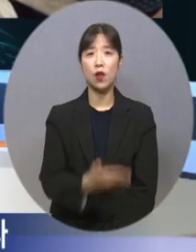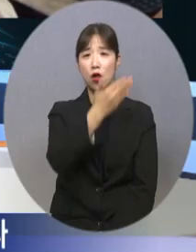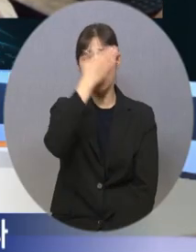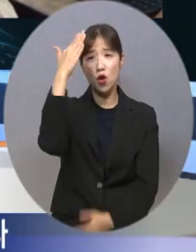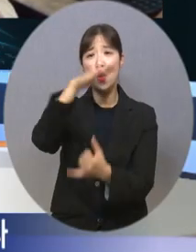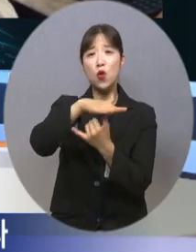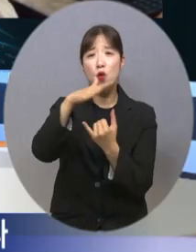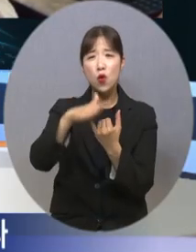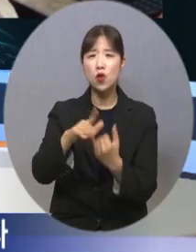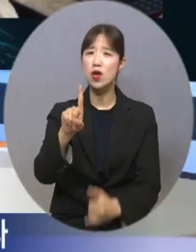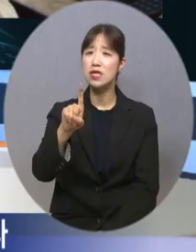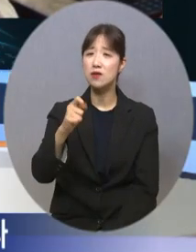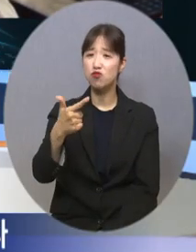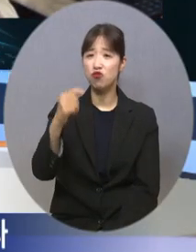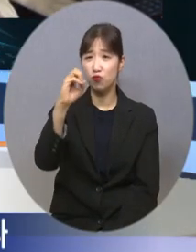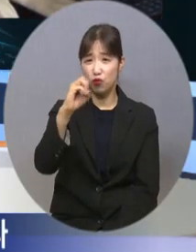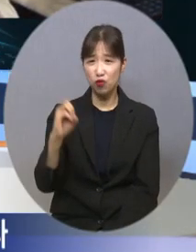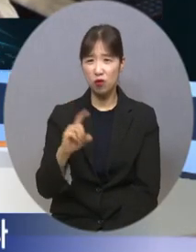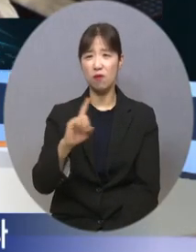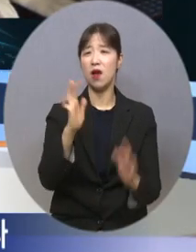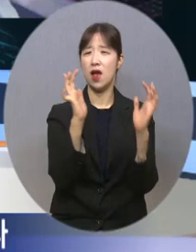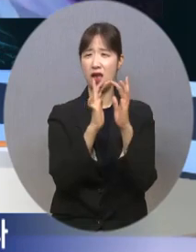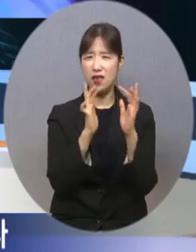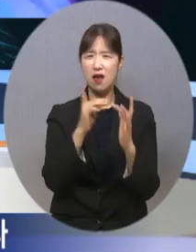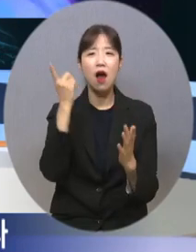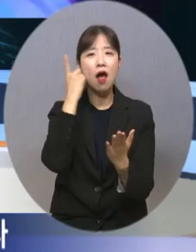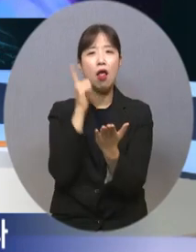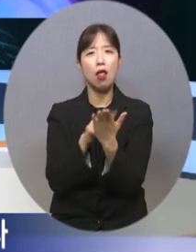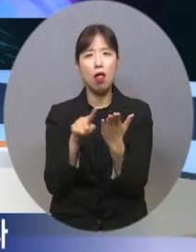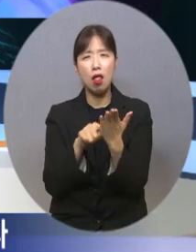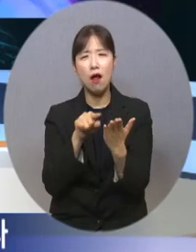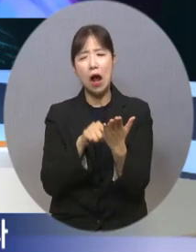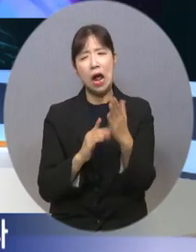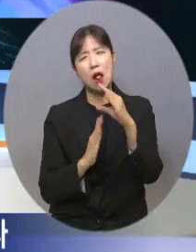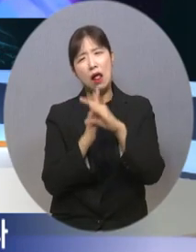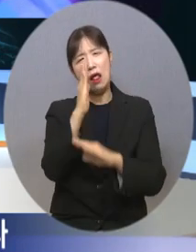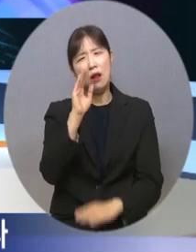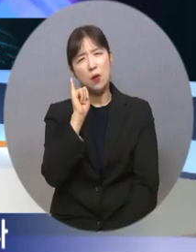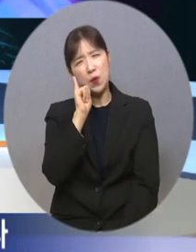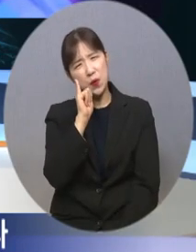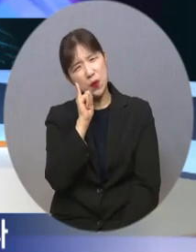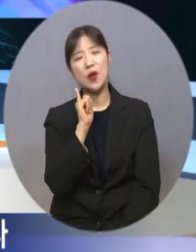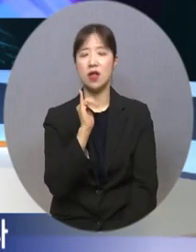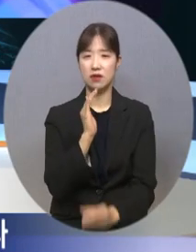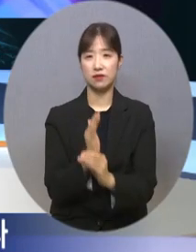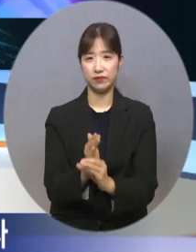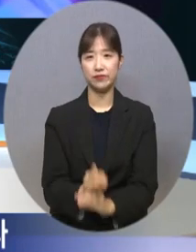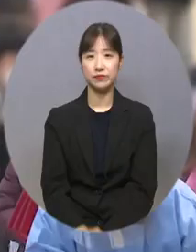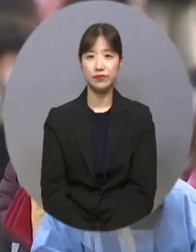청소년의 16%는 인터넷과 스마트폰에 지나치게 의존하는 것으로 나타났습니다.